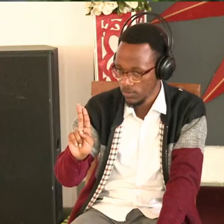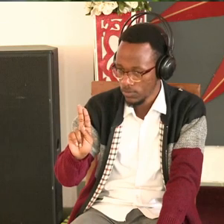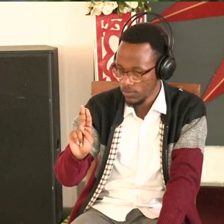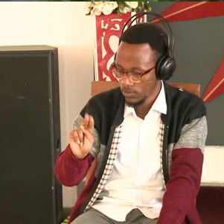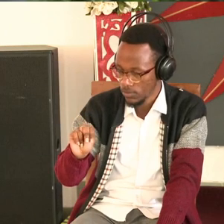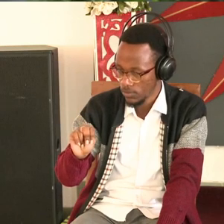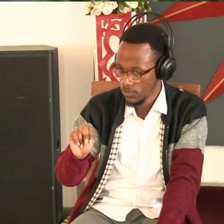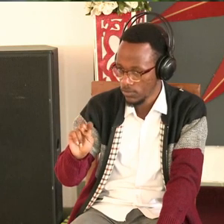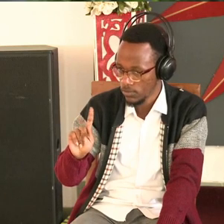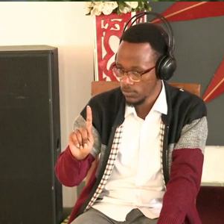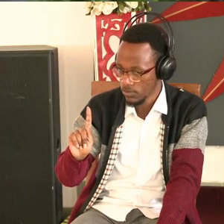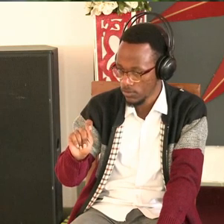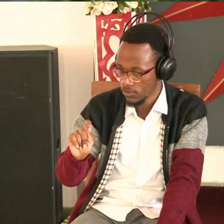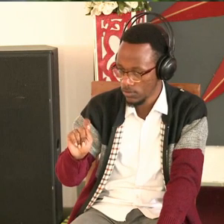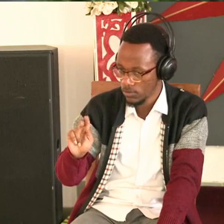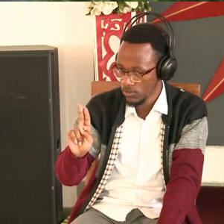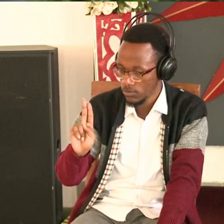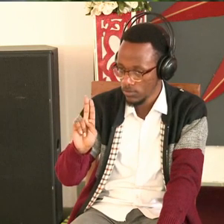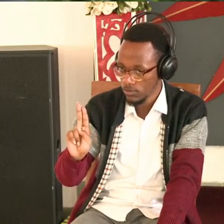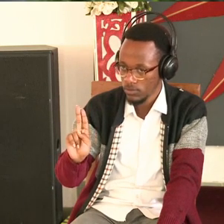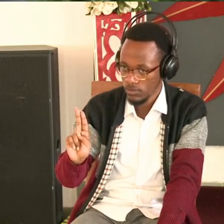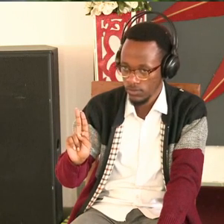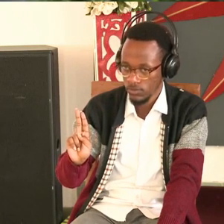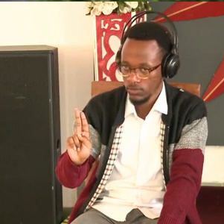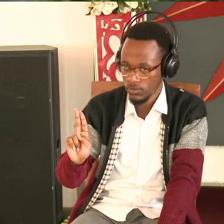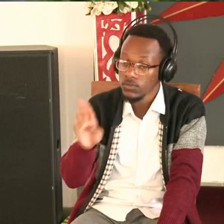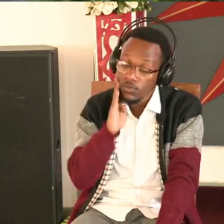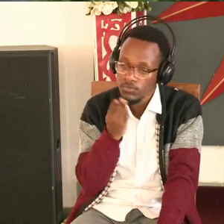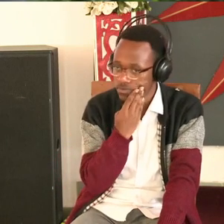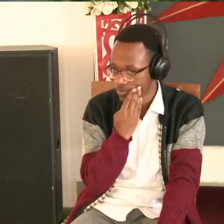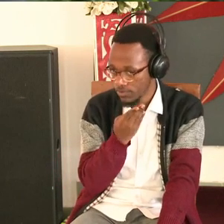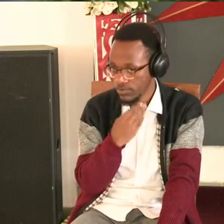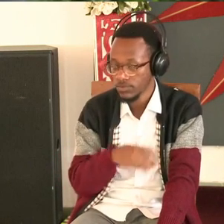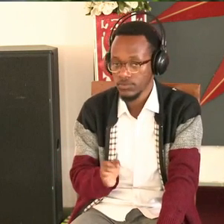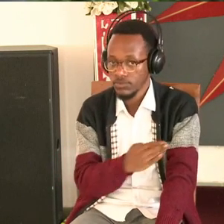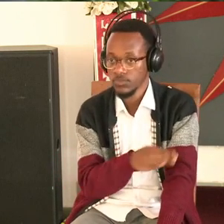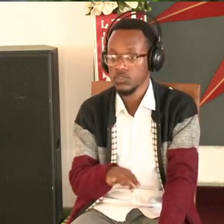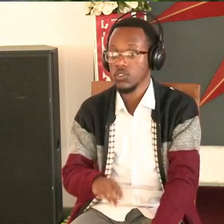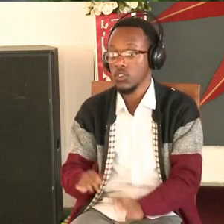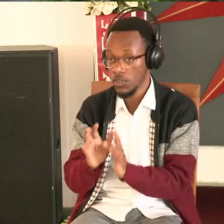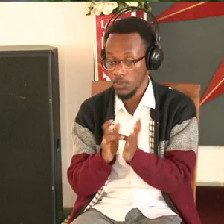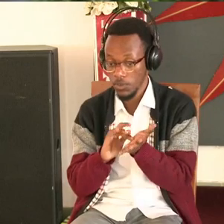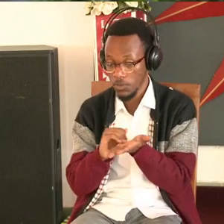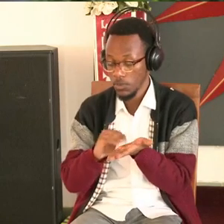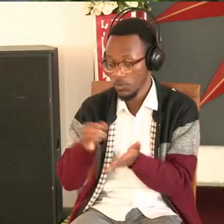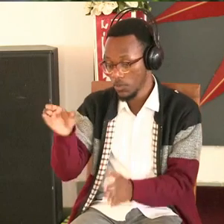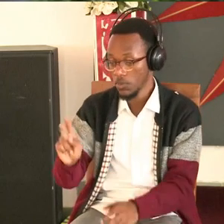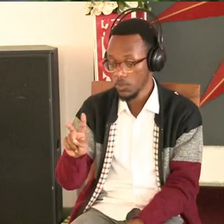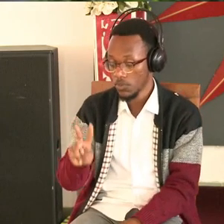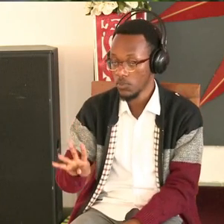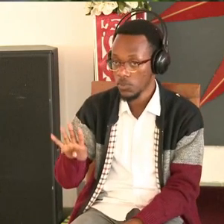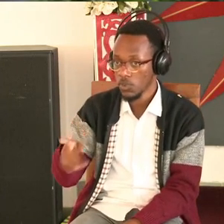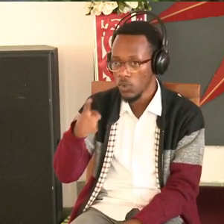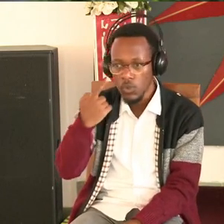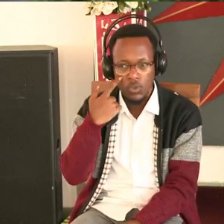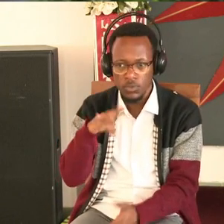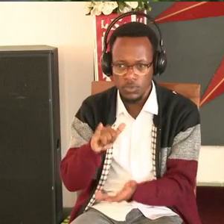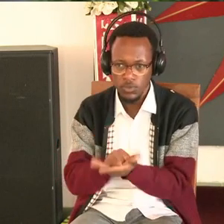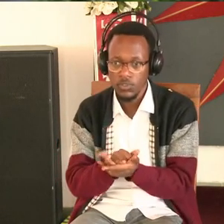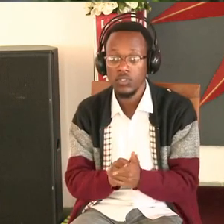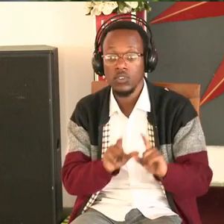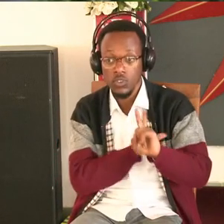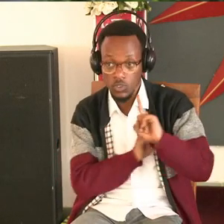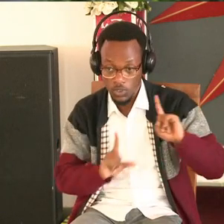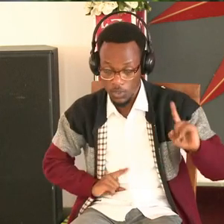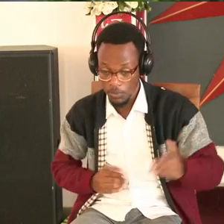bizasohora muri icyo gihe. Matthieu 24 noneho mugiye muri Matayo 24 le Seigneur murabona yuko umwami mbere na